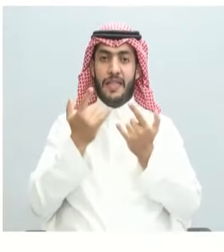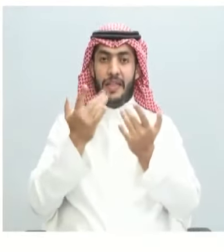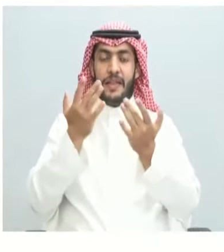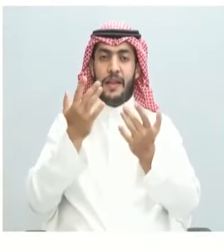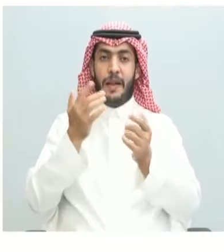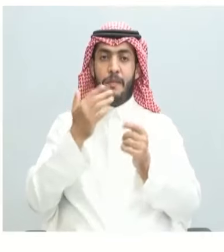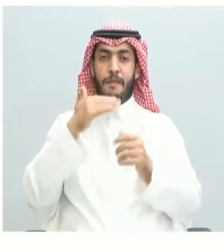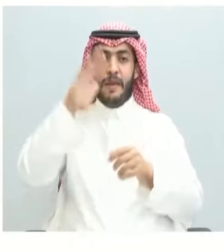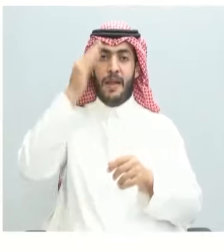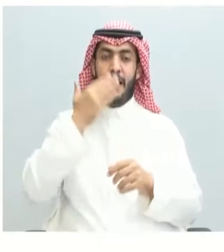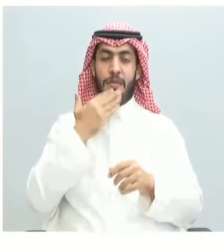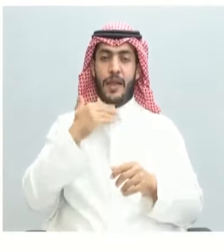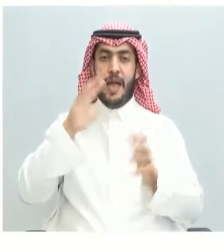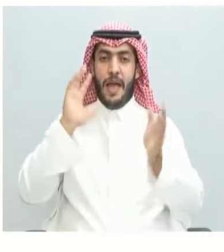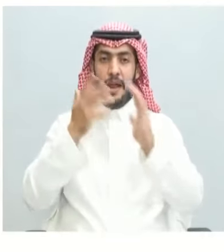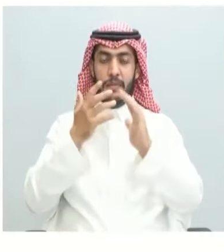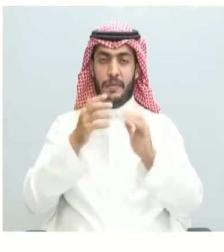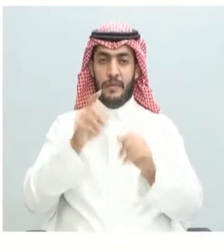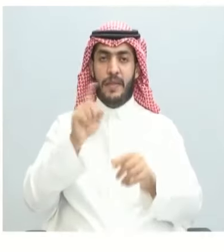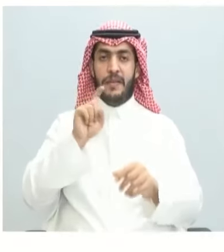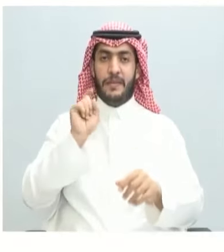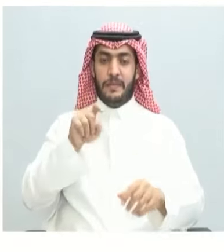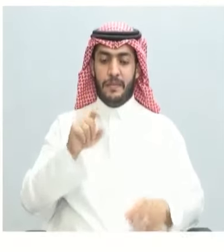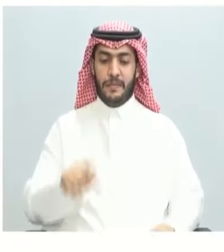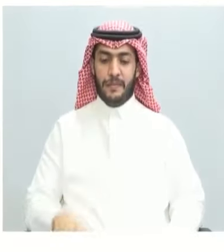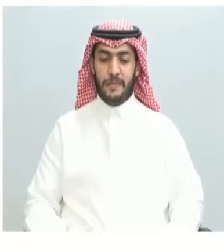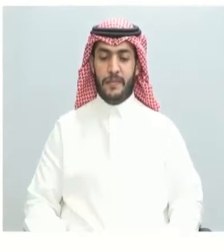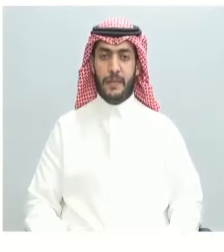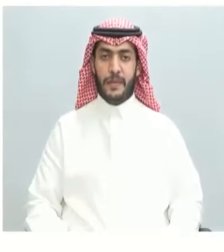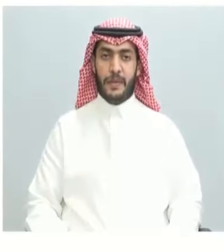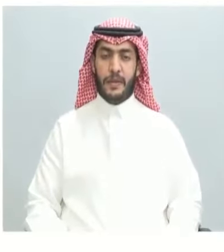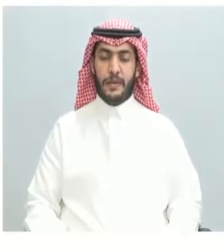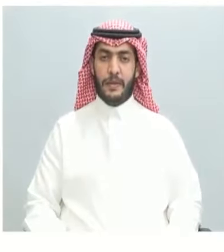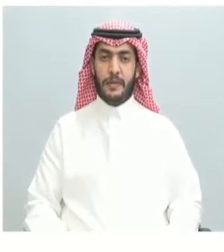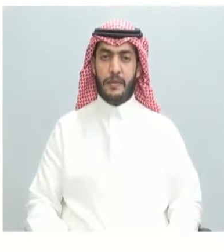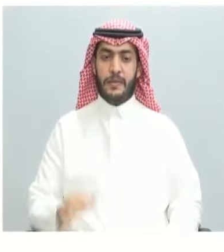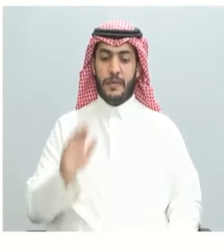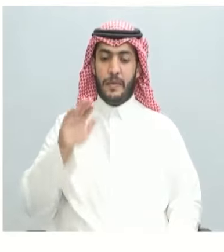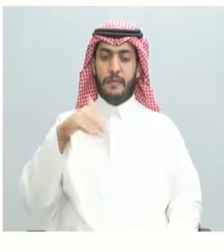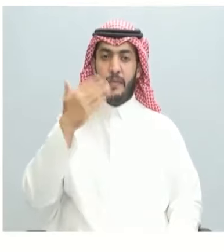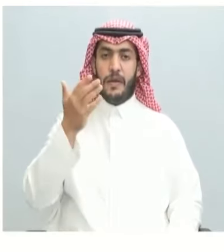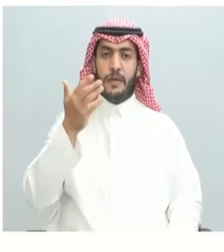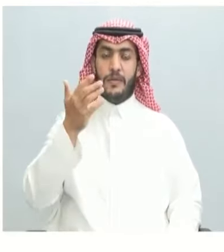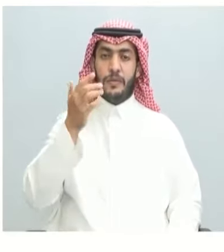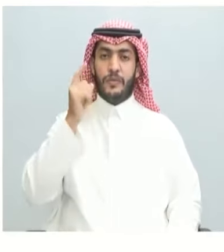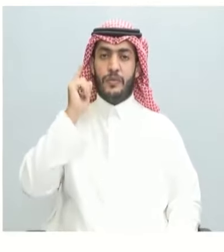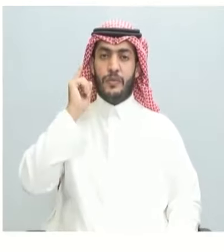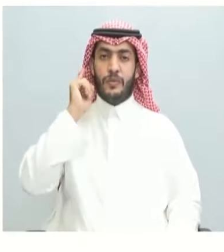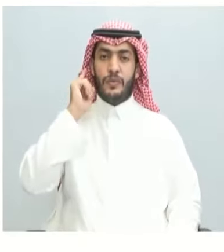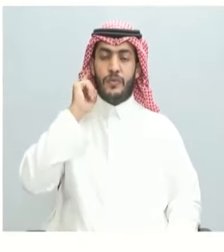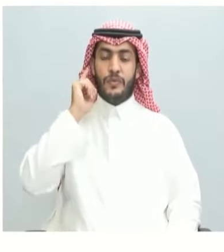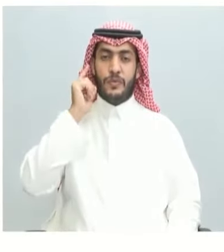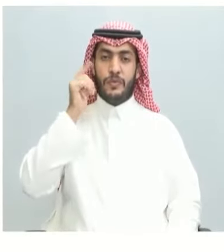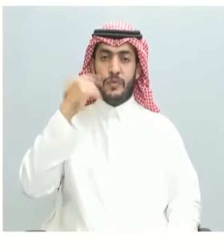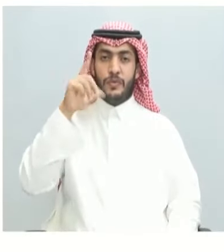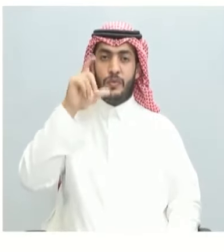العالميه وبعدها نقوم بالضغط على انتر عندها نقوم باختيار الصور وبعدها نقوم بالضغط على الادوات